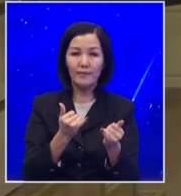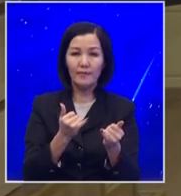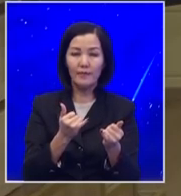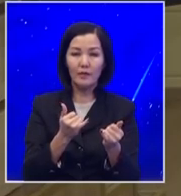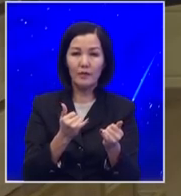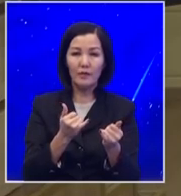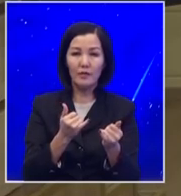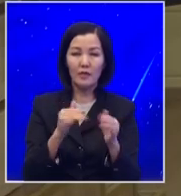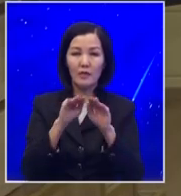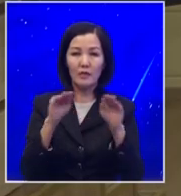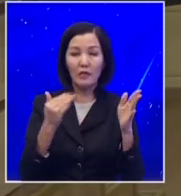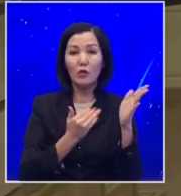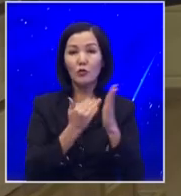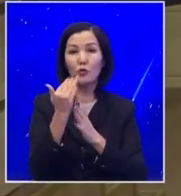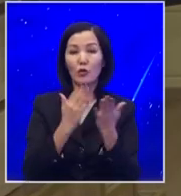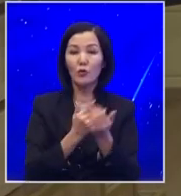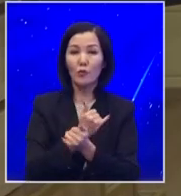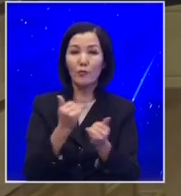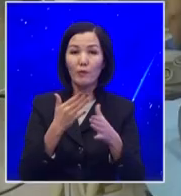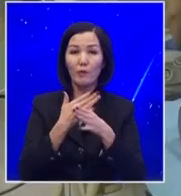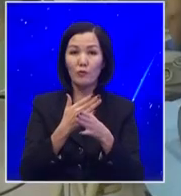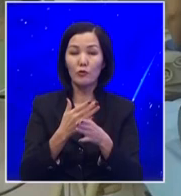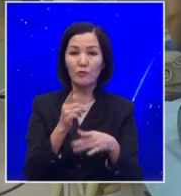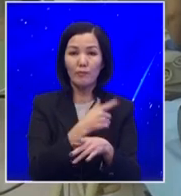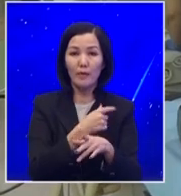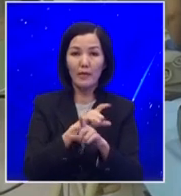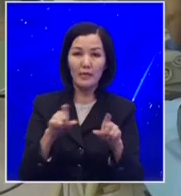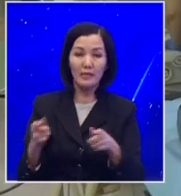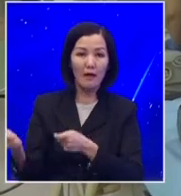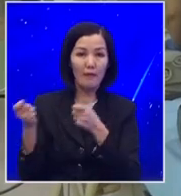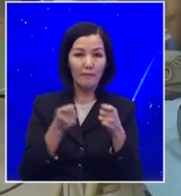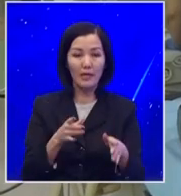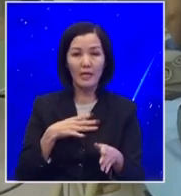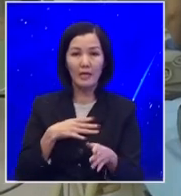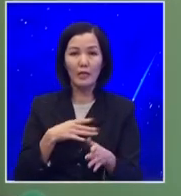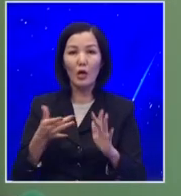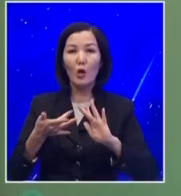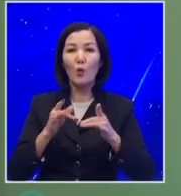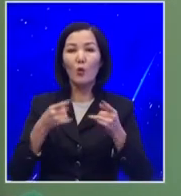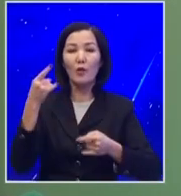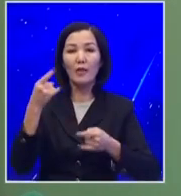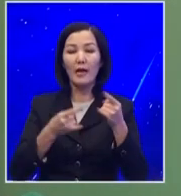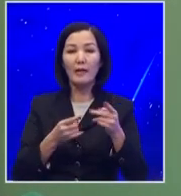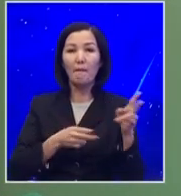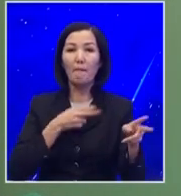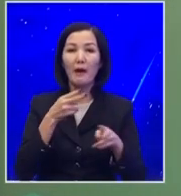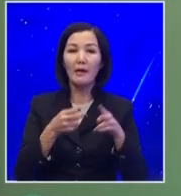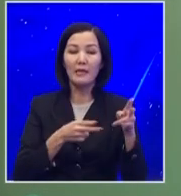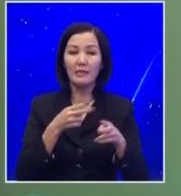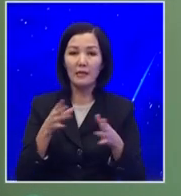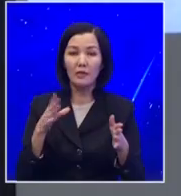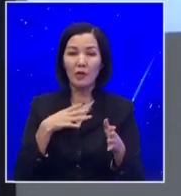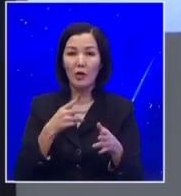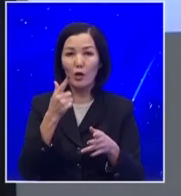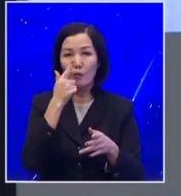деңгейі жоғарғы көмекті көрсету үшін осы больницаға алып келді. Бұл денсаулық мекемесінде онлайн форматта маңызды оталарда жасалып жатыр.